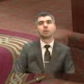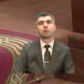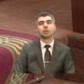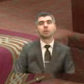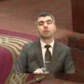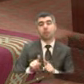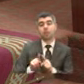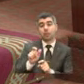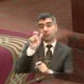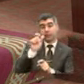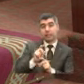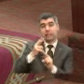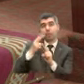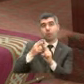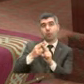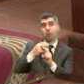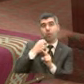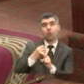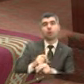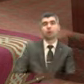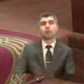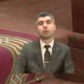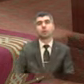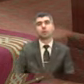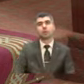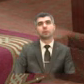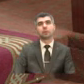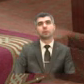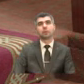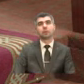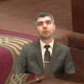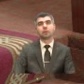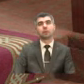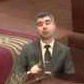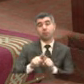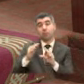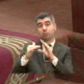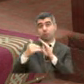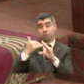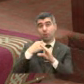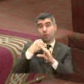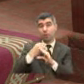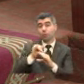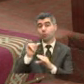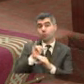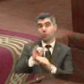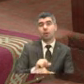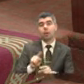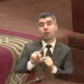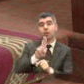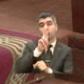النائب علالي العماري من فريق حزب السد العمري، وهذا جاتني هذه المعلومة على أساس أنه